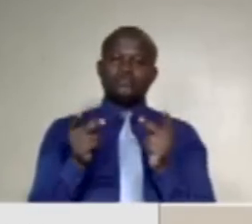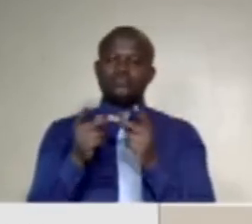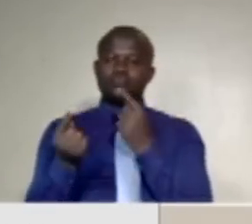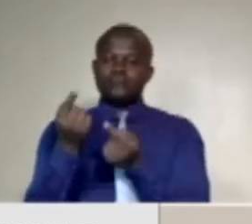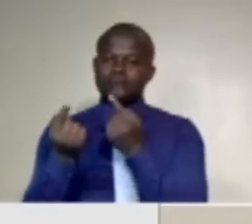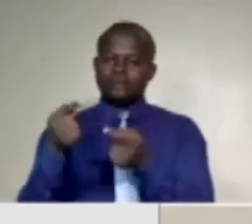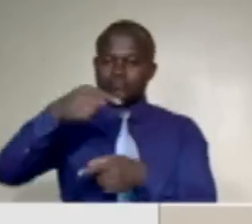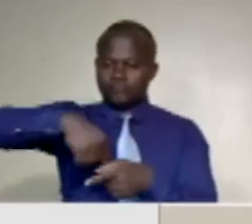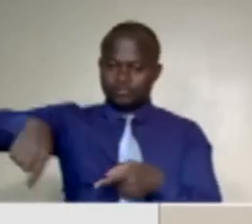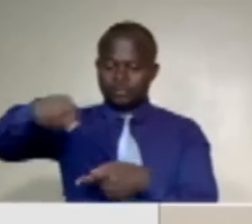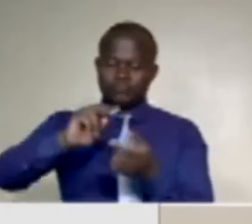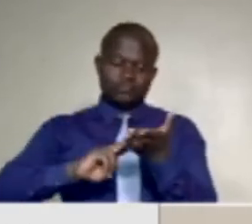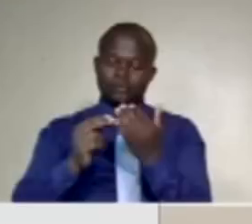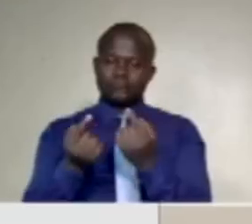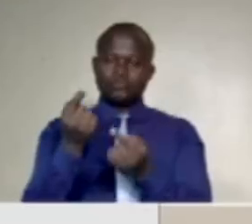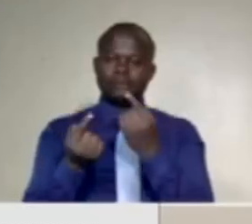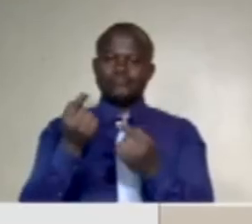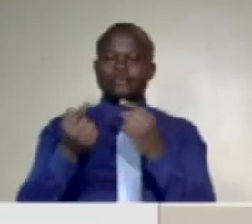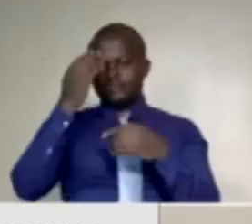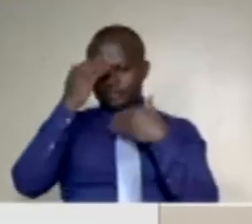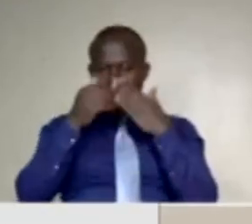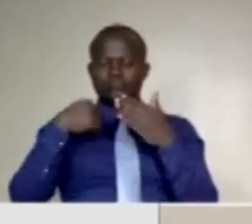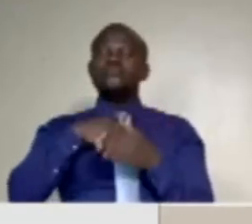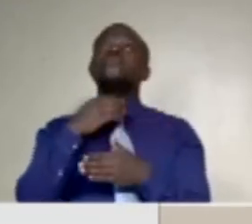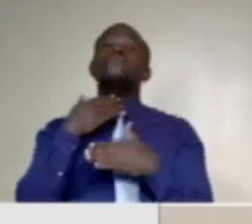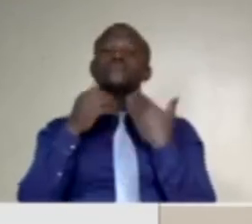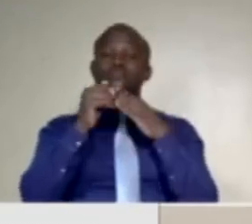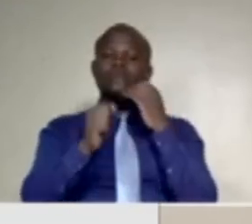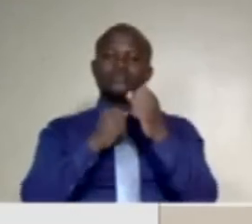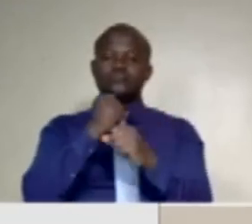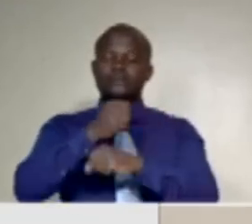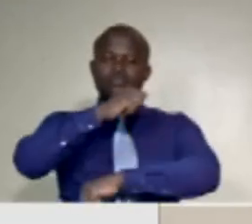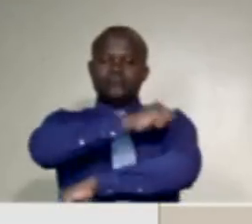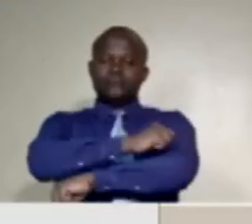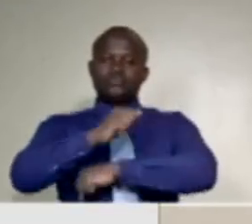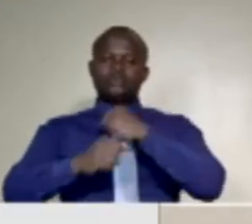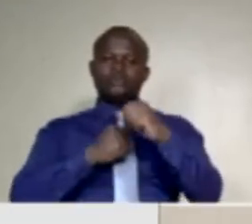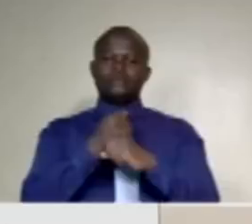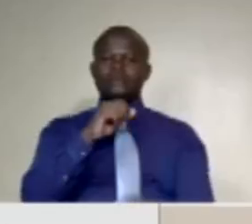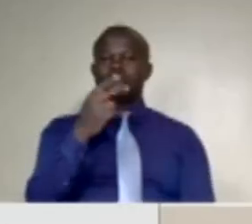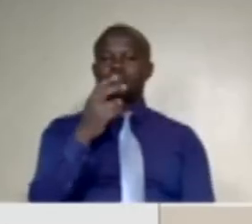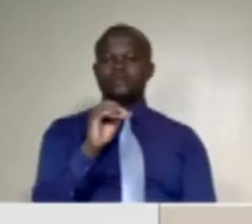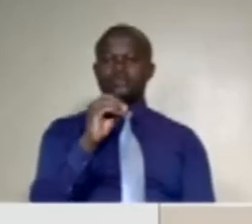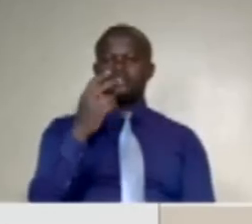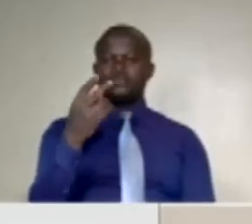za muvero bazakoresha bateka, kuko twifuza ko mu mwaka w'amashuri